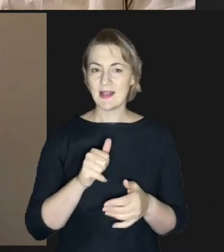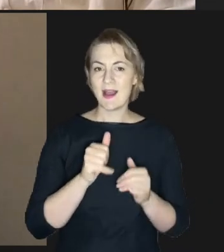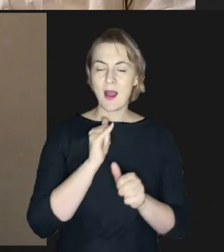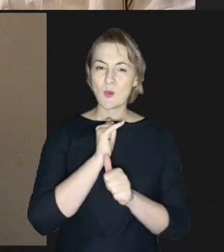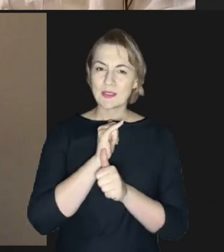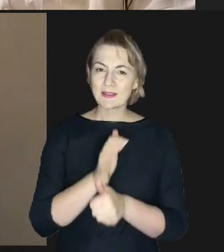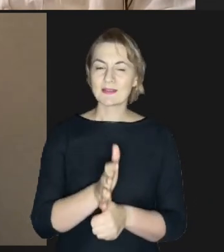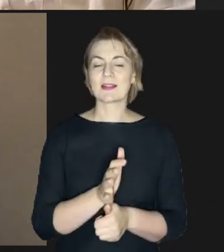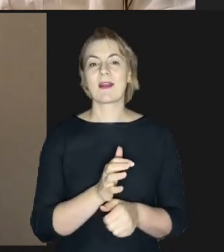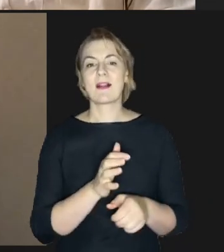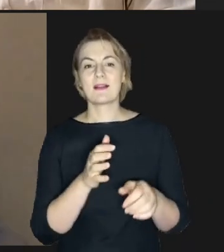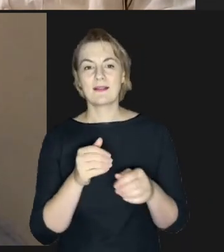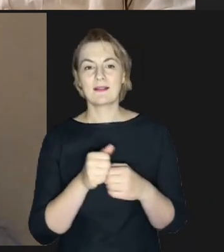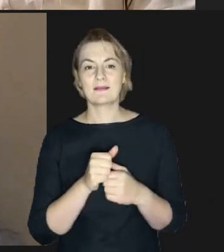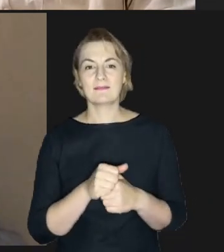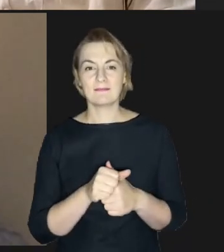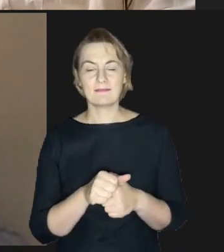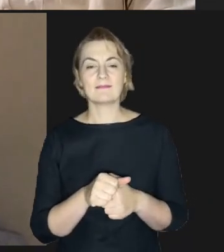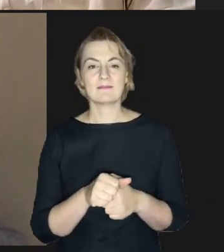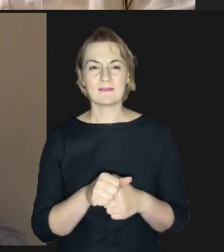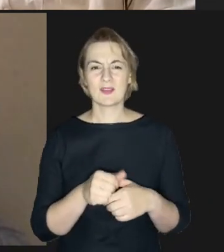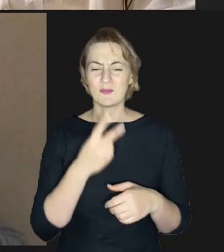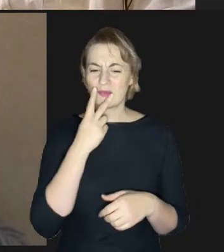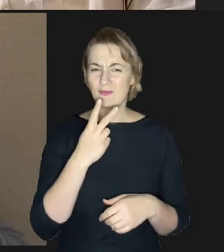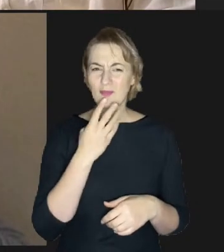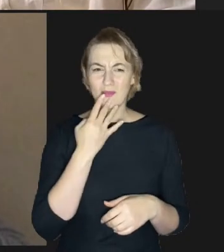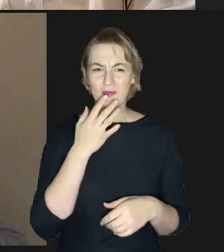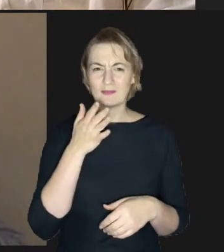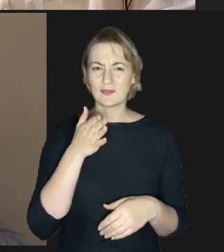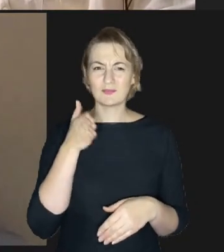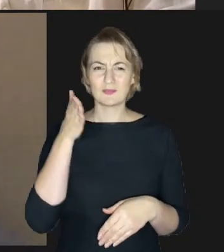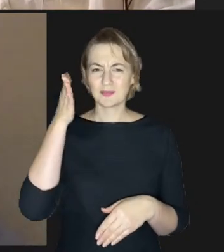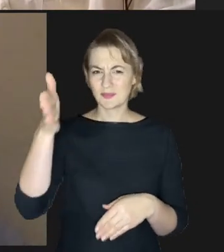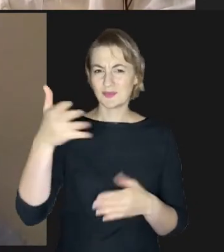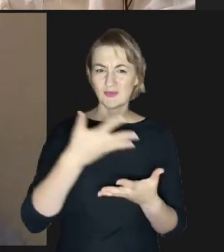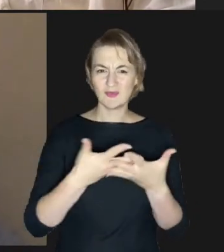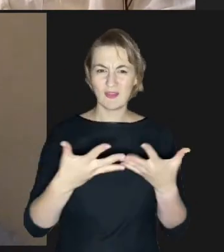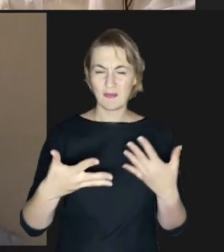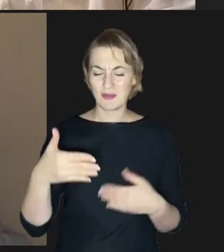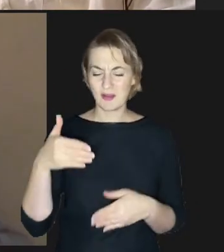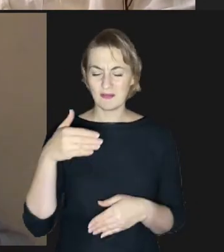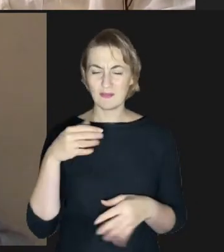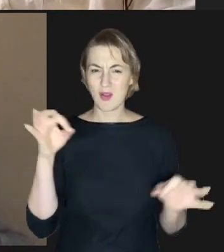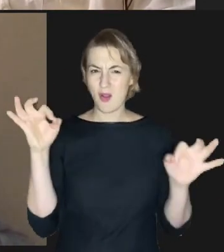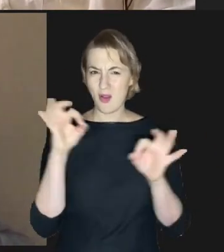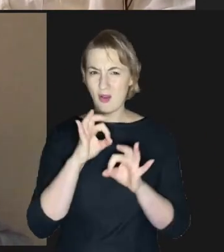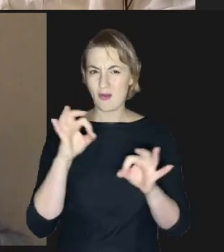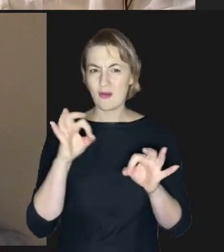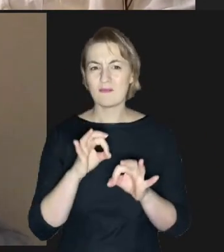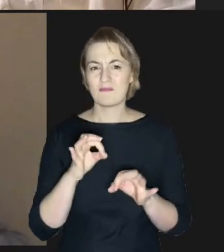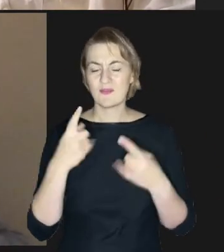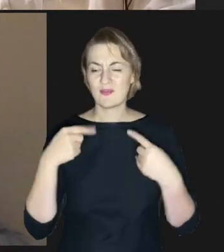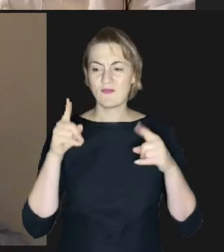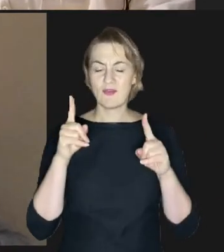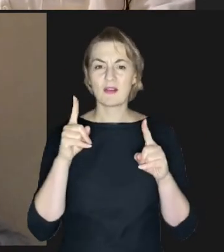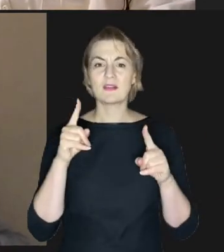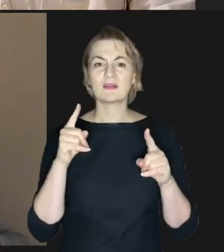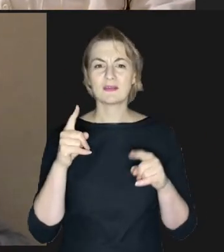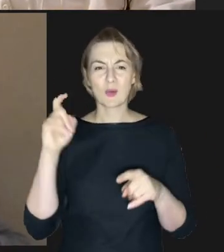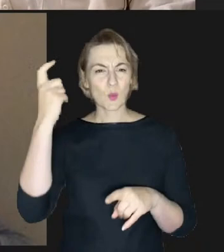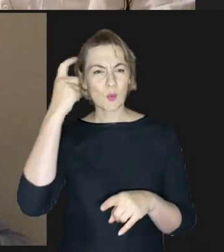taką ponurą perspektywę przyszłości Ziemi, ludzkości. Zwracają uwagę, że te kluczowe kwestie